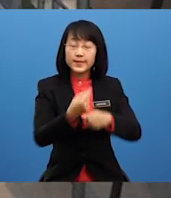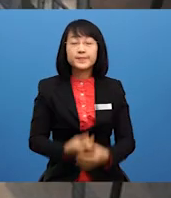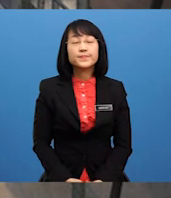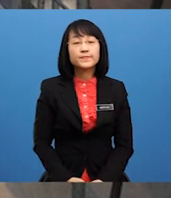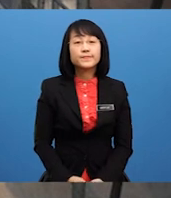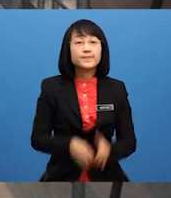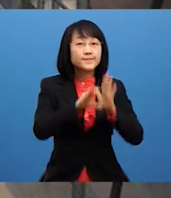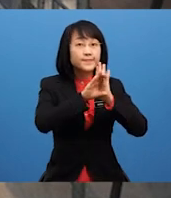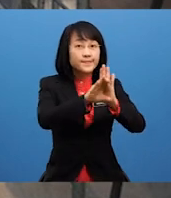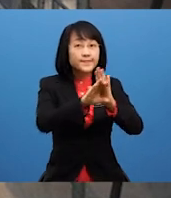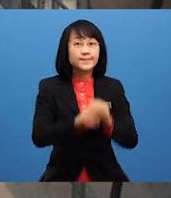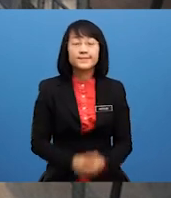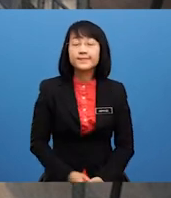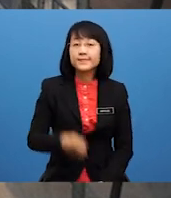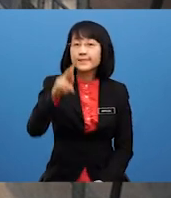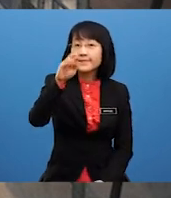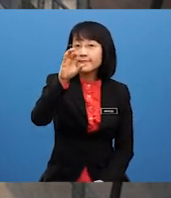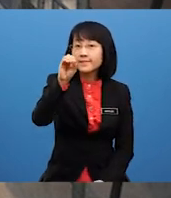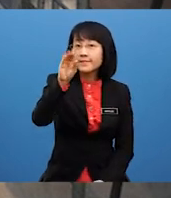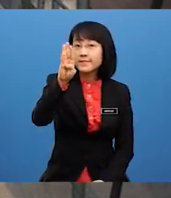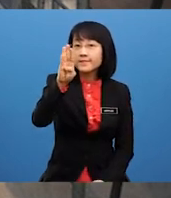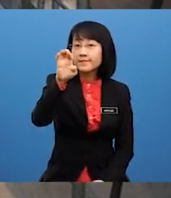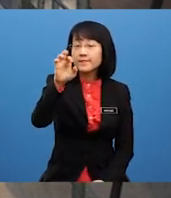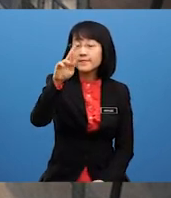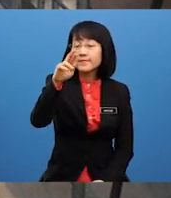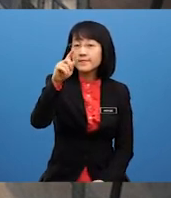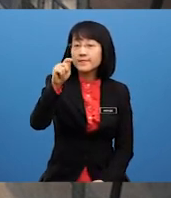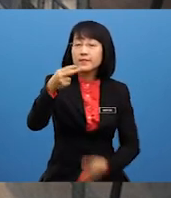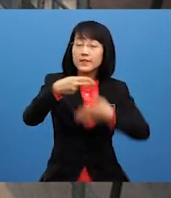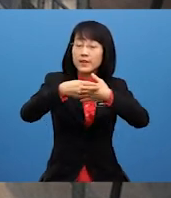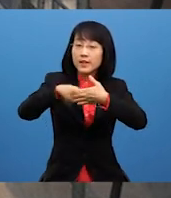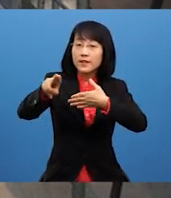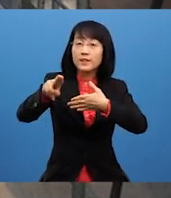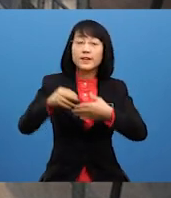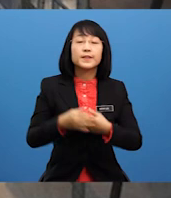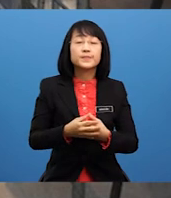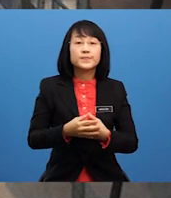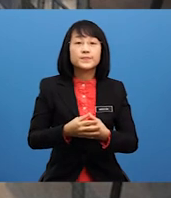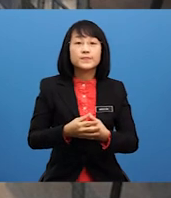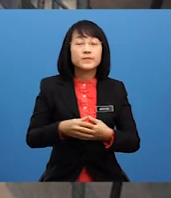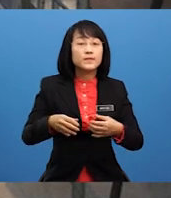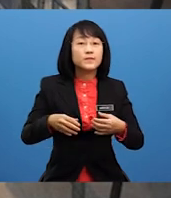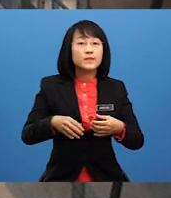Sebagai contohnya, Robert telah dihantar oleh Datuk Tan belajar di salah sebuah universiti di